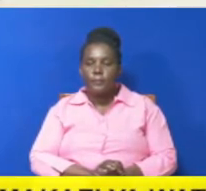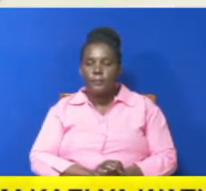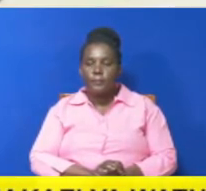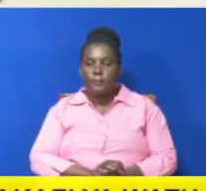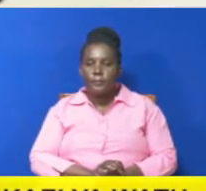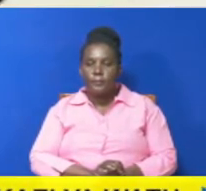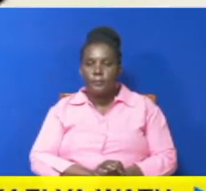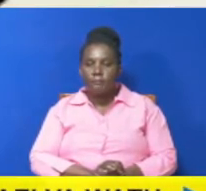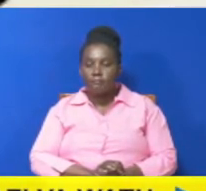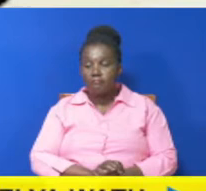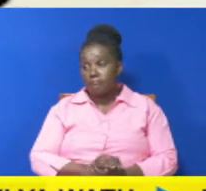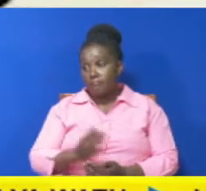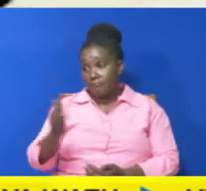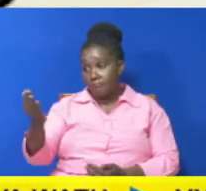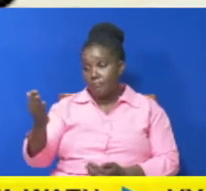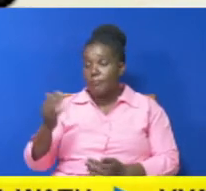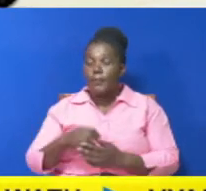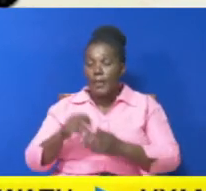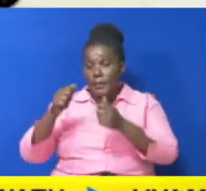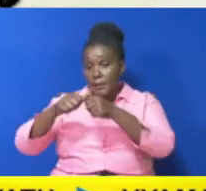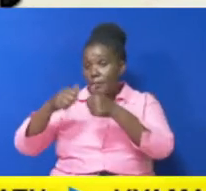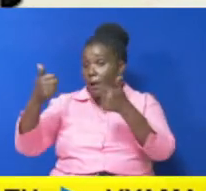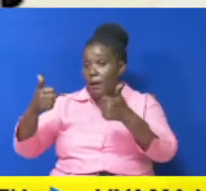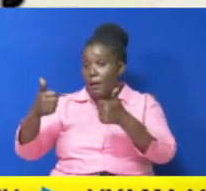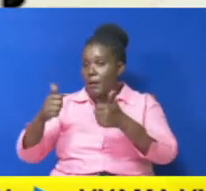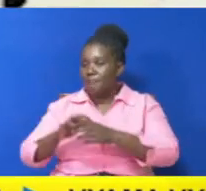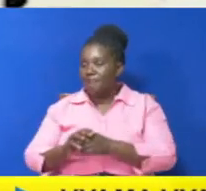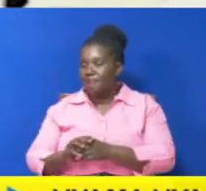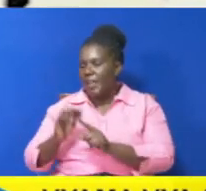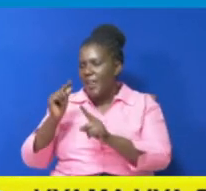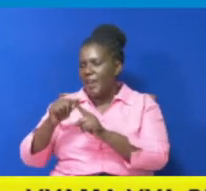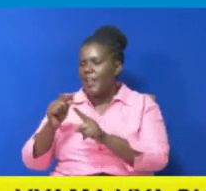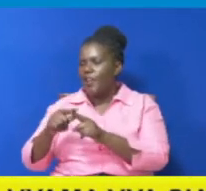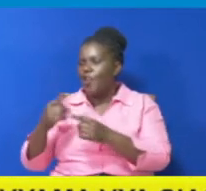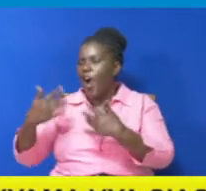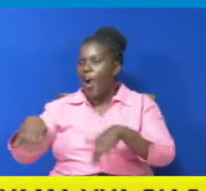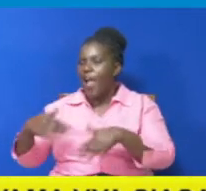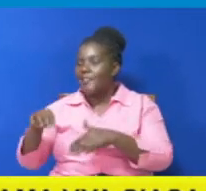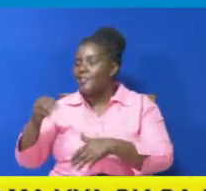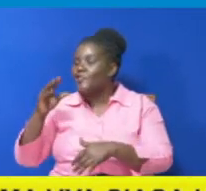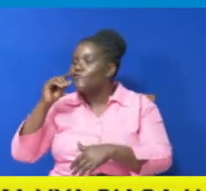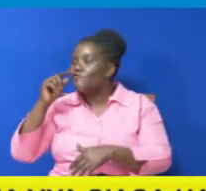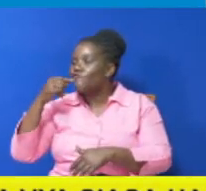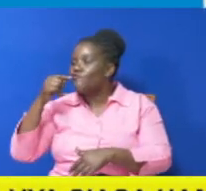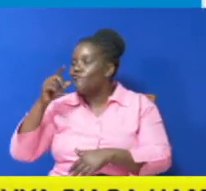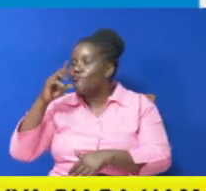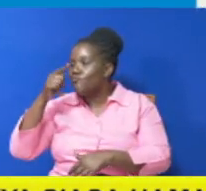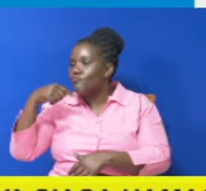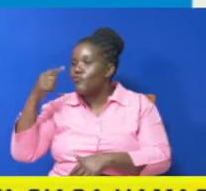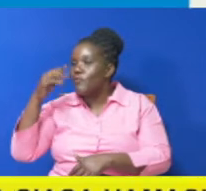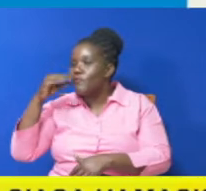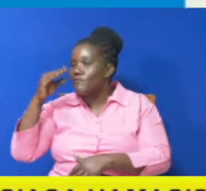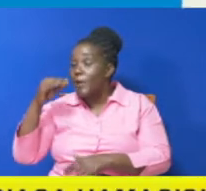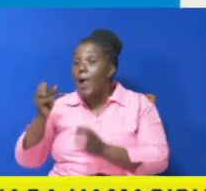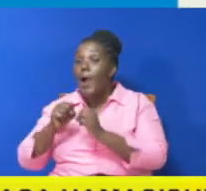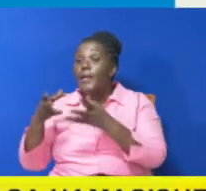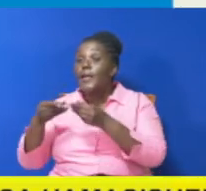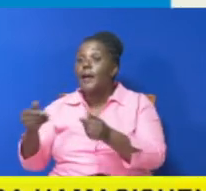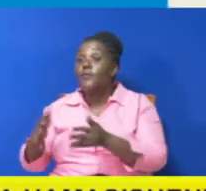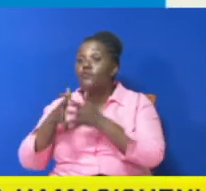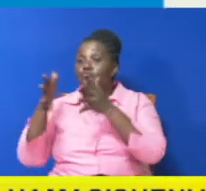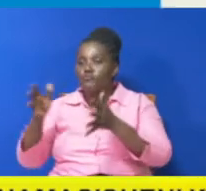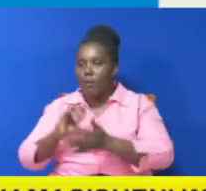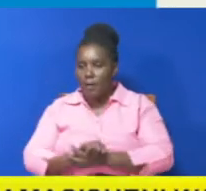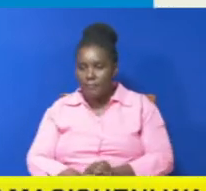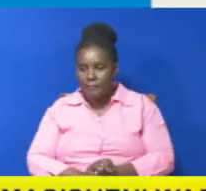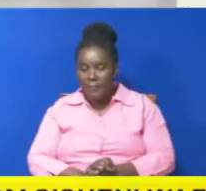Talaka ni neno rahisi kulitamka, lakini athari yake ni kubwa, huenda hata kuisambaratisha familia.